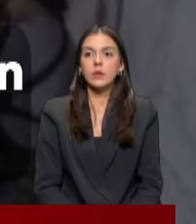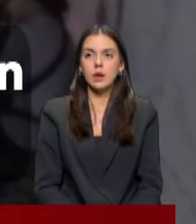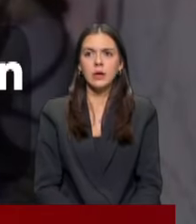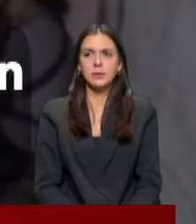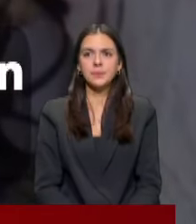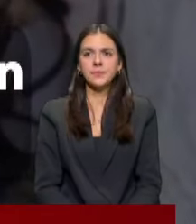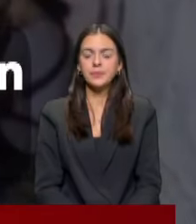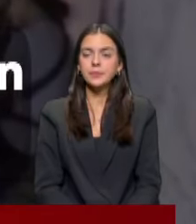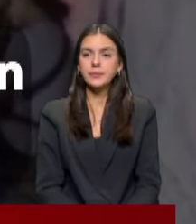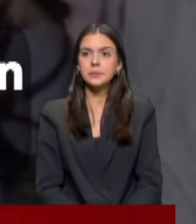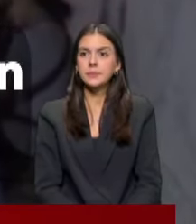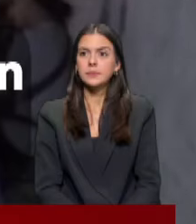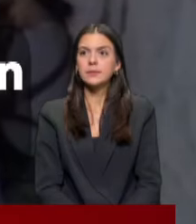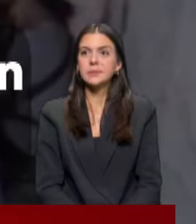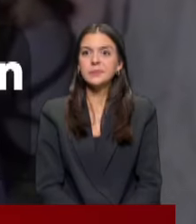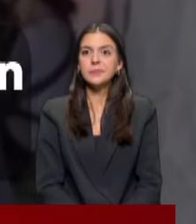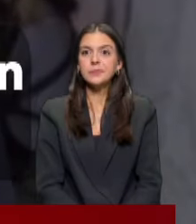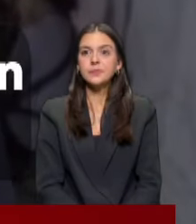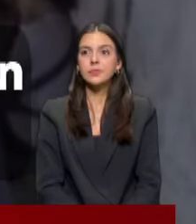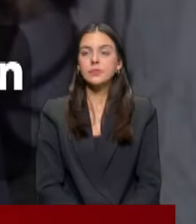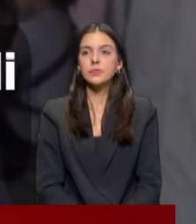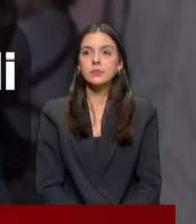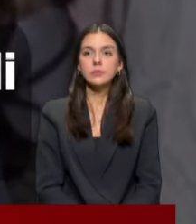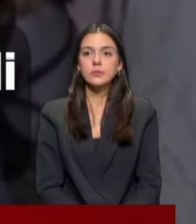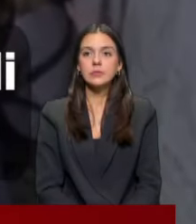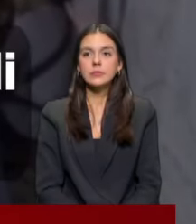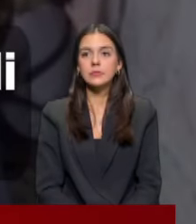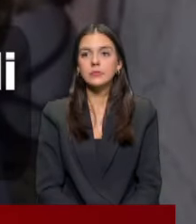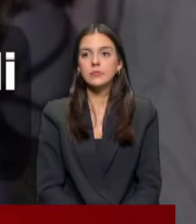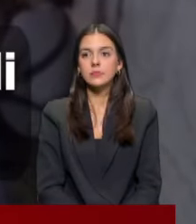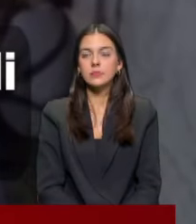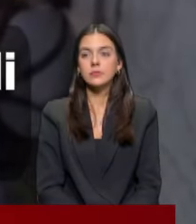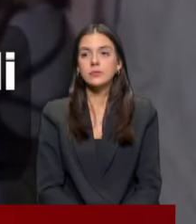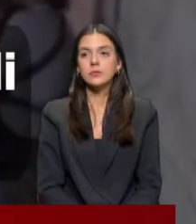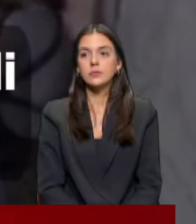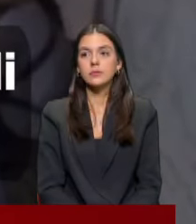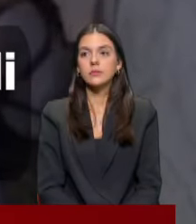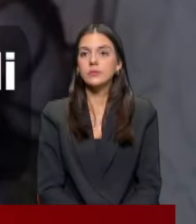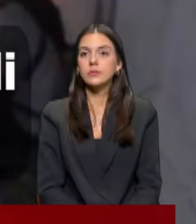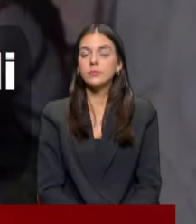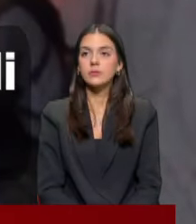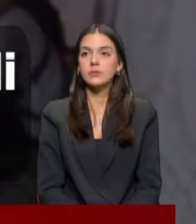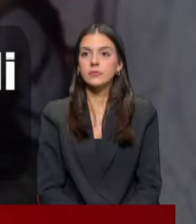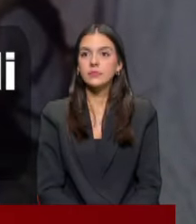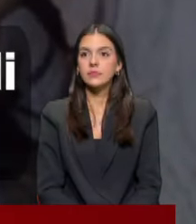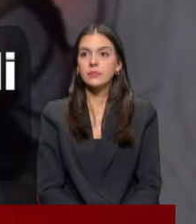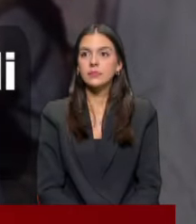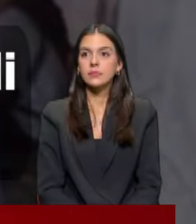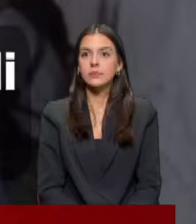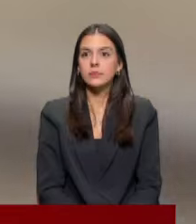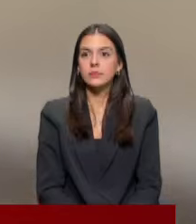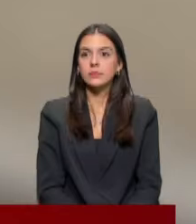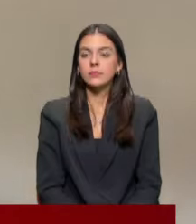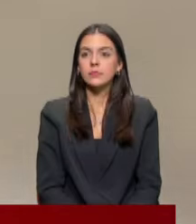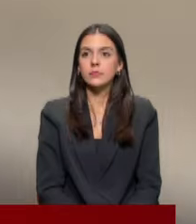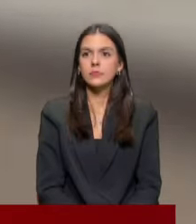dedektörlerinin konulacağı söylenmişti. Bu kişi elindeki pompalı tüfekle acilde çalışan oradaki kişilerin ateş hissedi mi